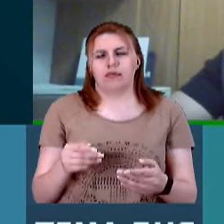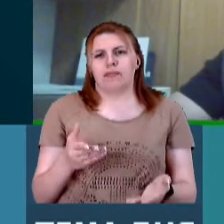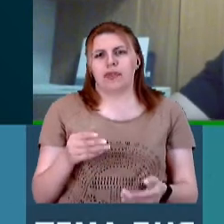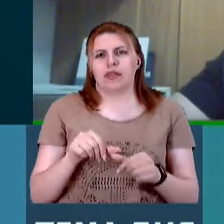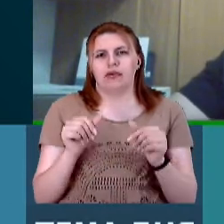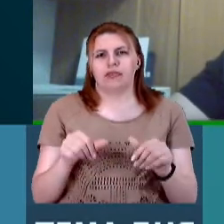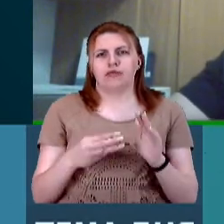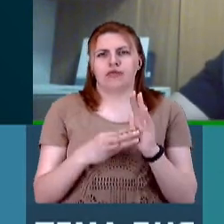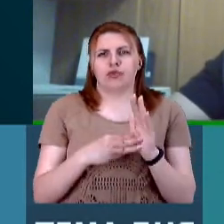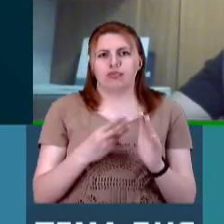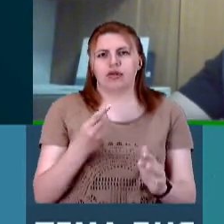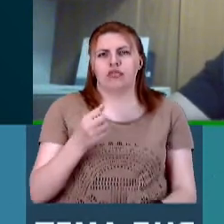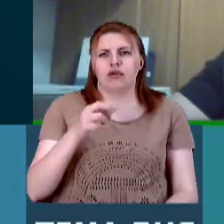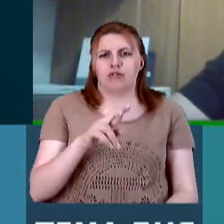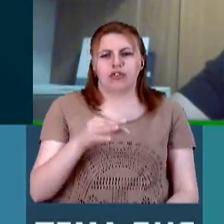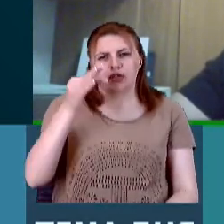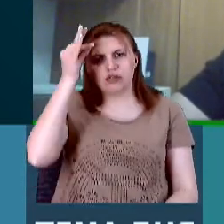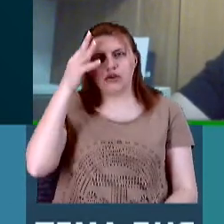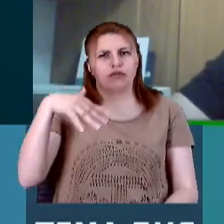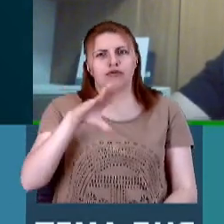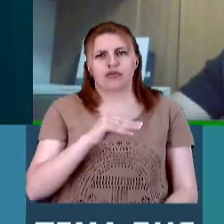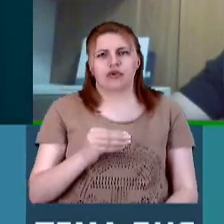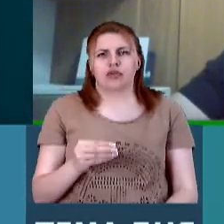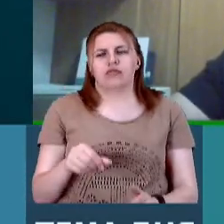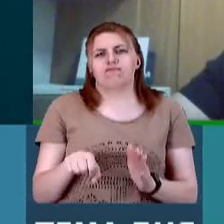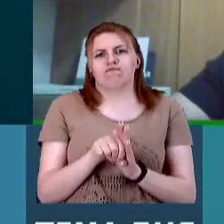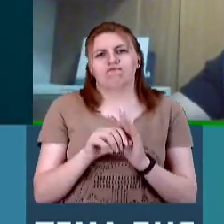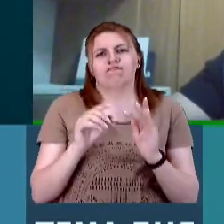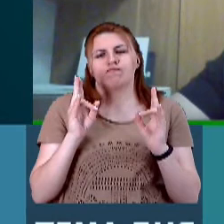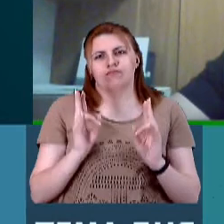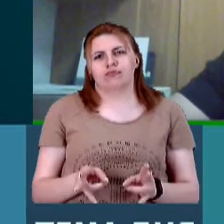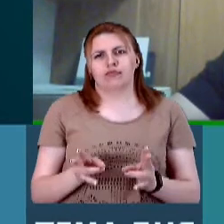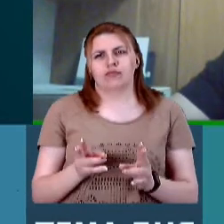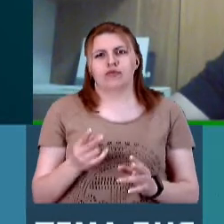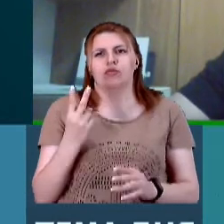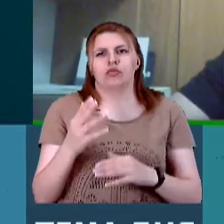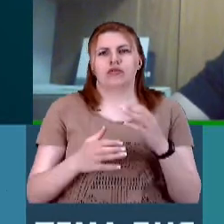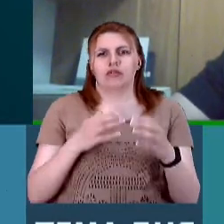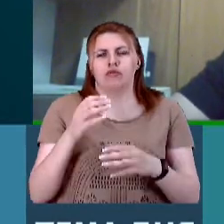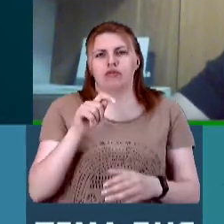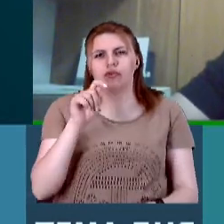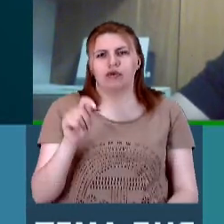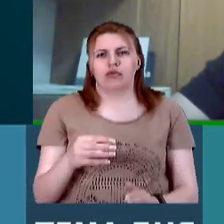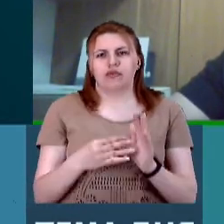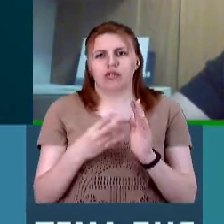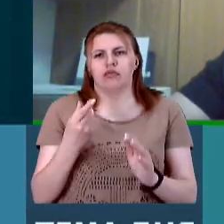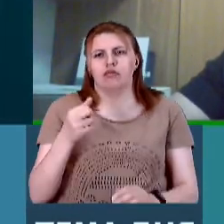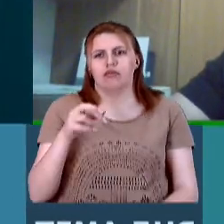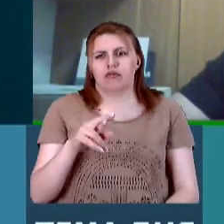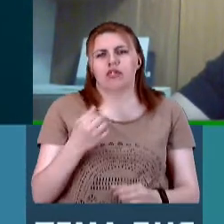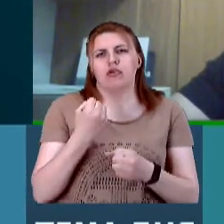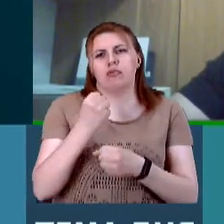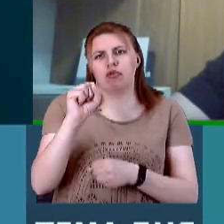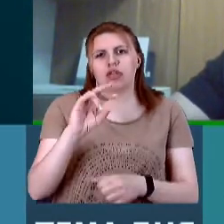8 травня ми згадуємо усіх жертв Другої світової війни, і 9 травня, відповідно, у день увічнення перемоги над нацизмом у